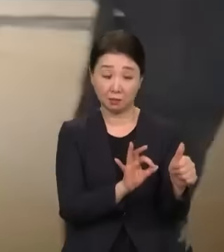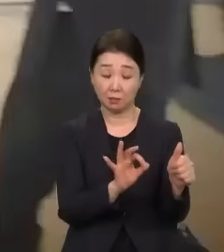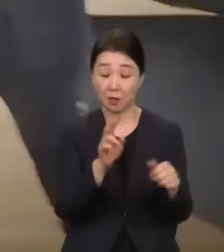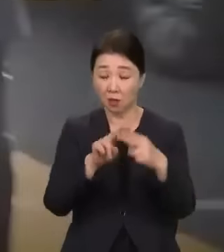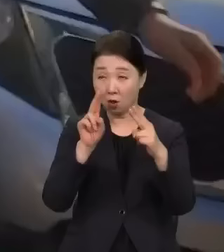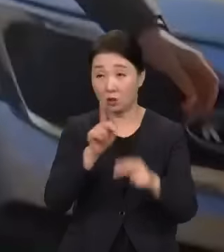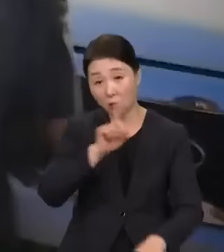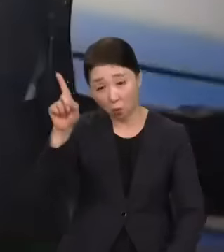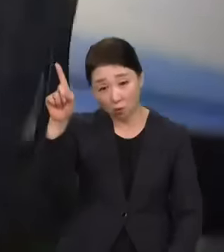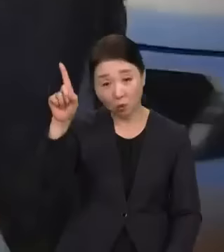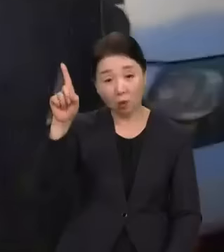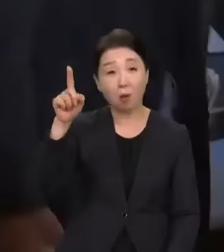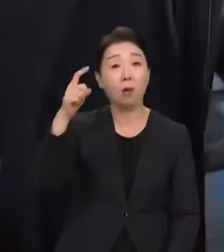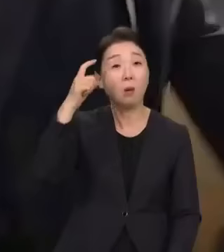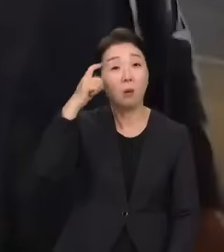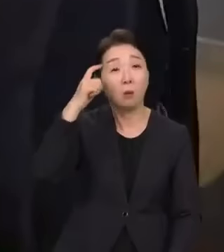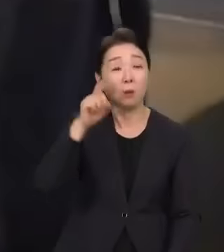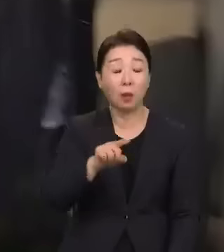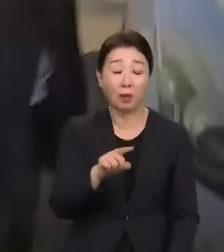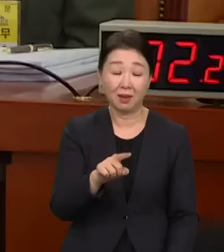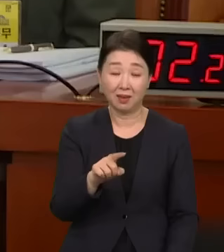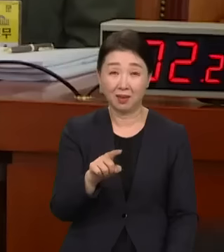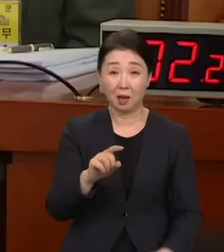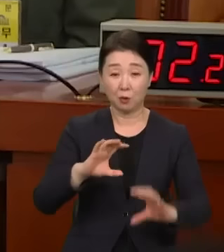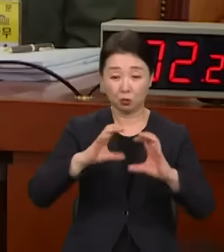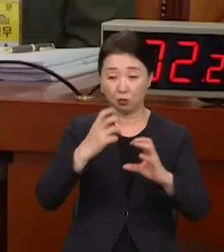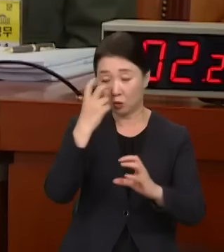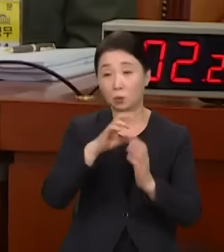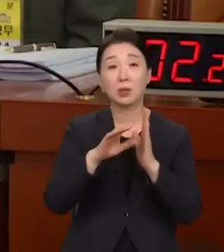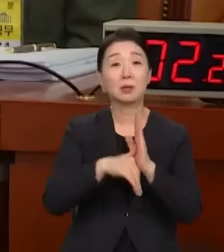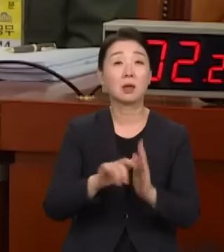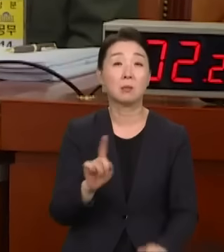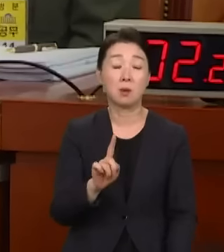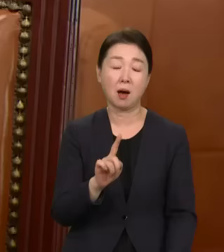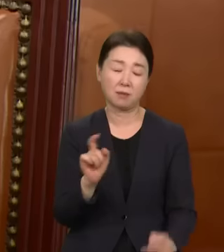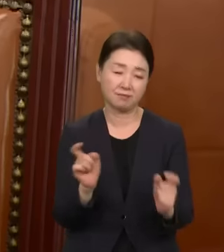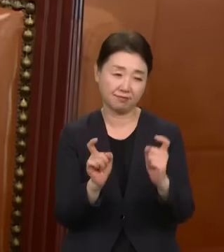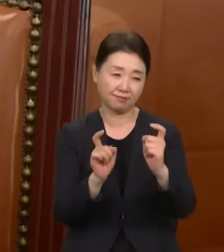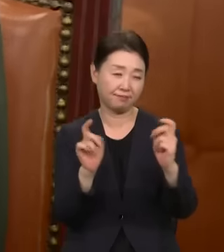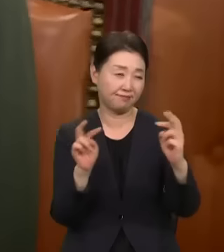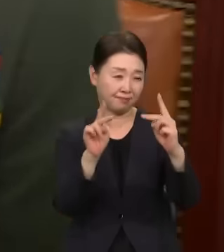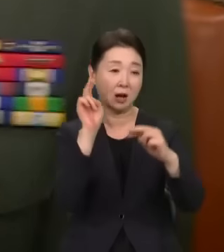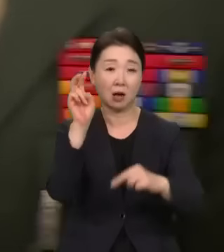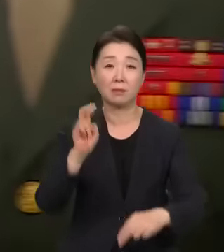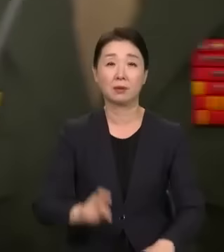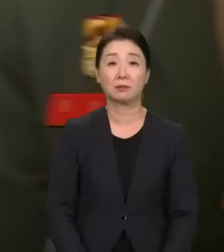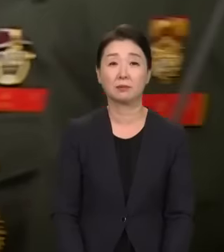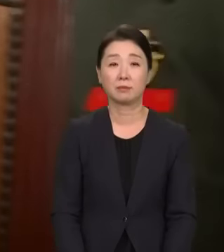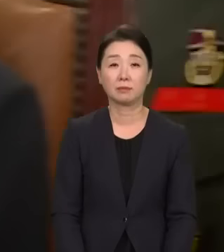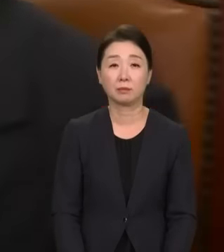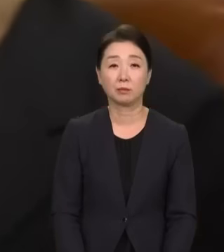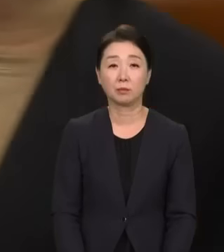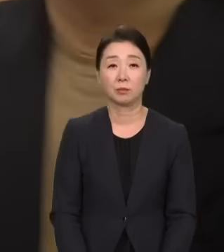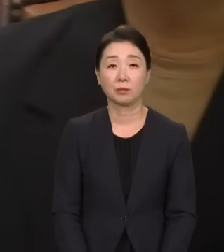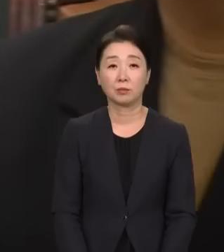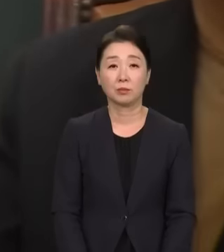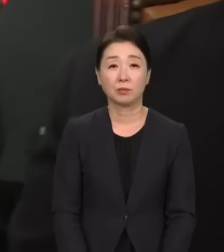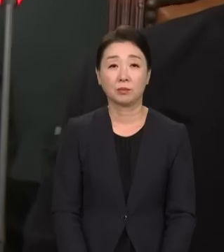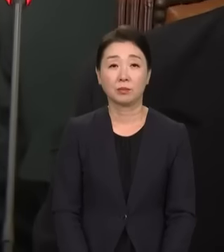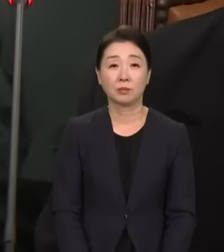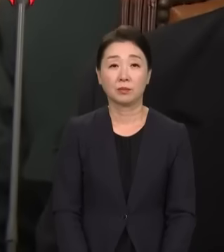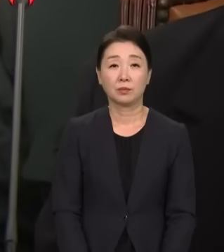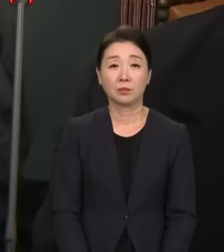고소라는 강경책을 들고 나오면서 곧 열릴 국정조사에선 더 치열한 공방이 예상됩니다. JTBC 유선입니다.